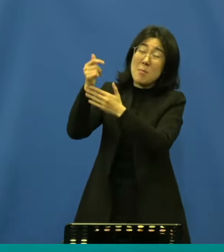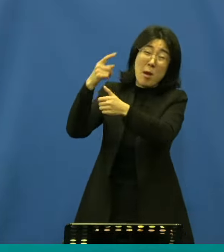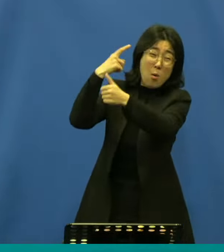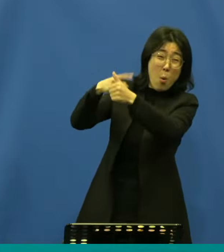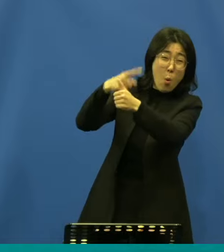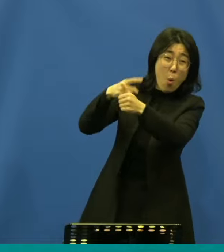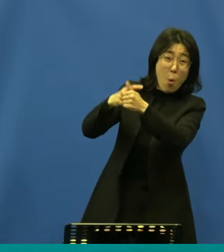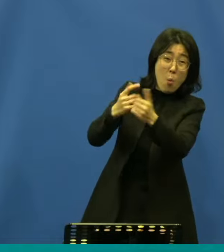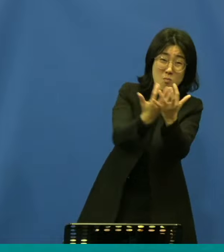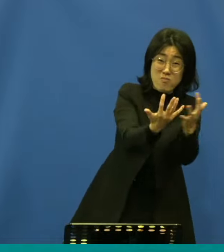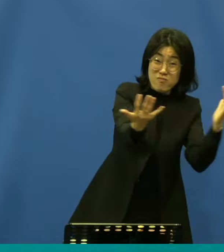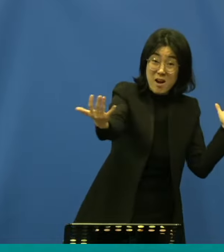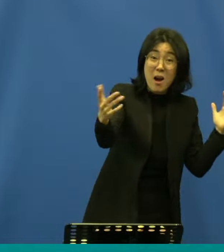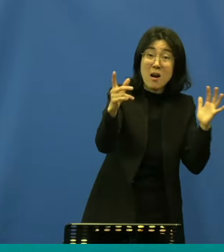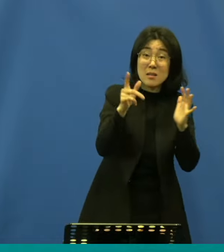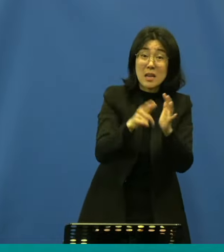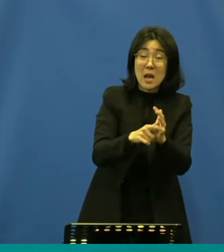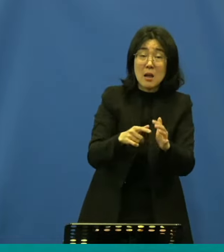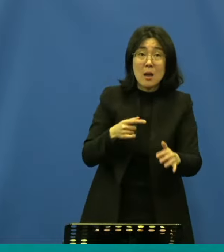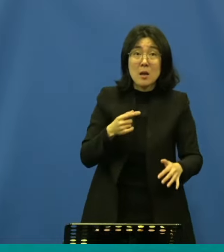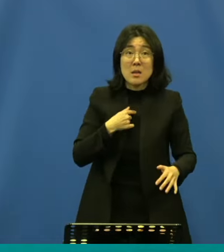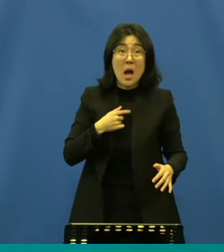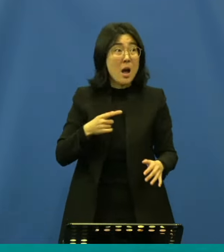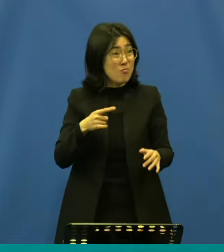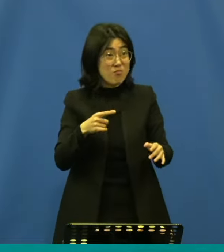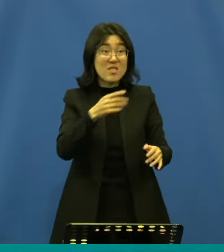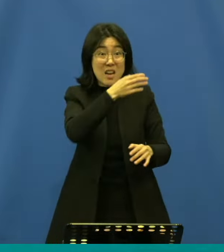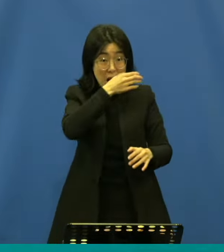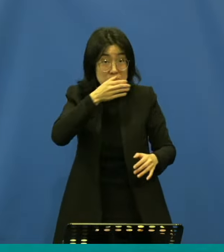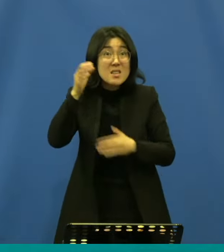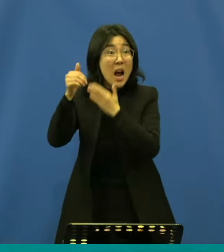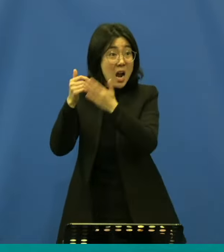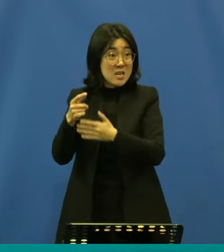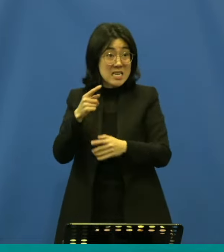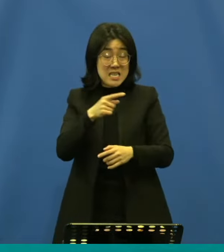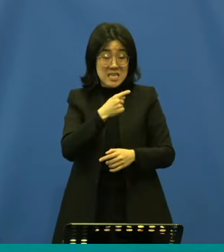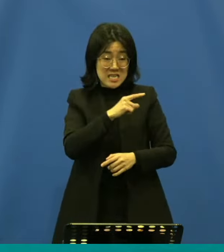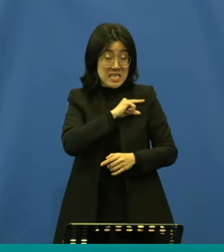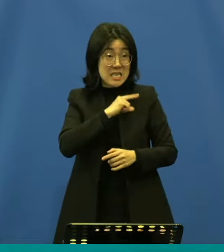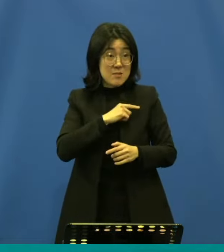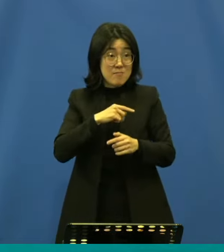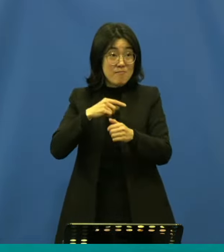하나님의 이름에 목숨을 거는 사람이 한 사람도 없어. 한 사람.